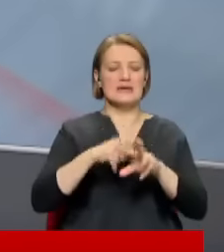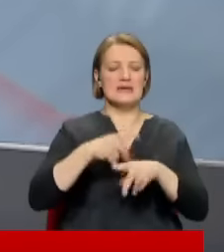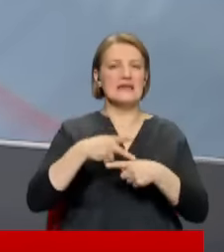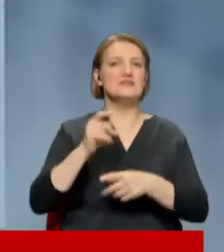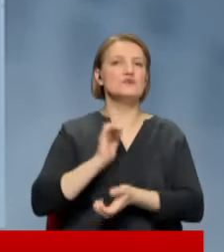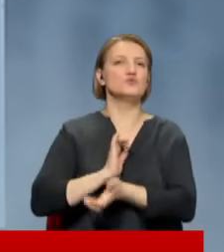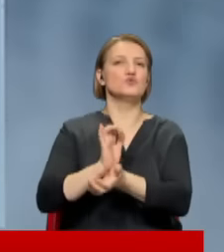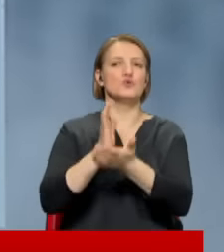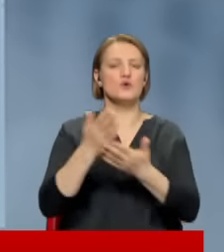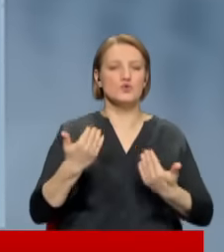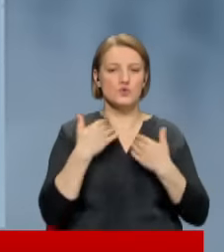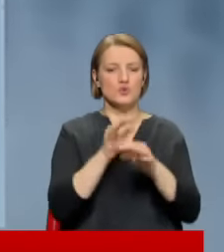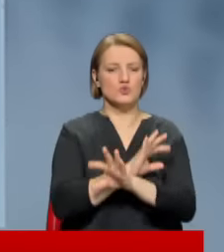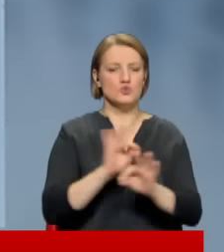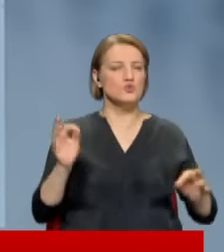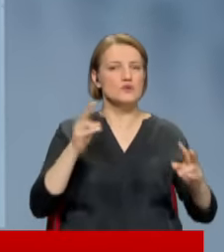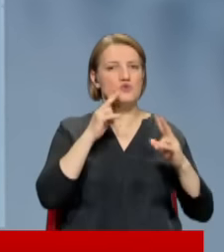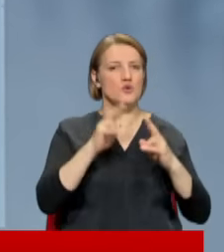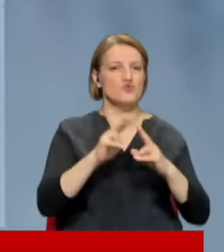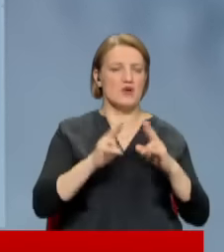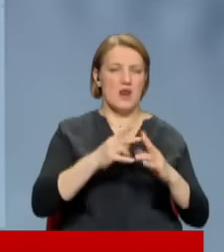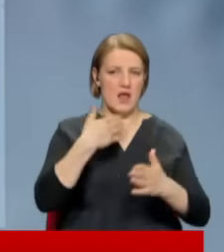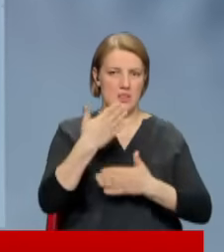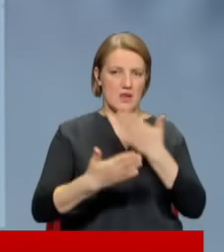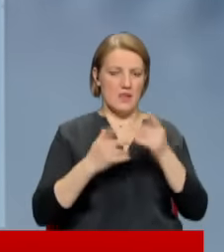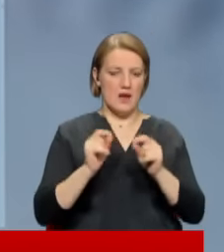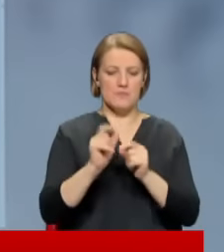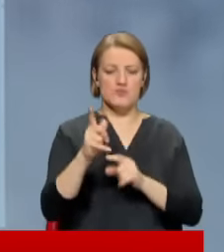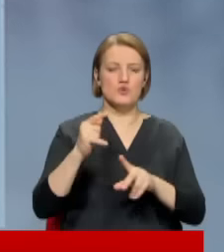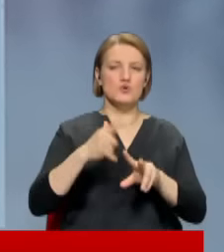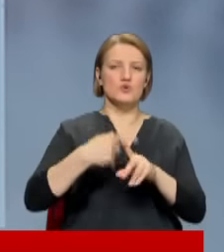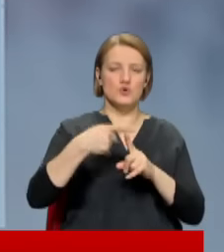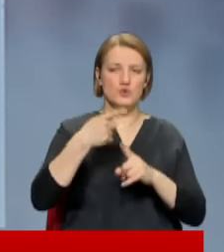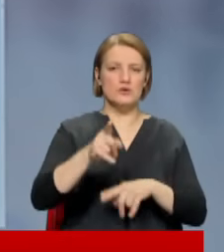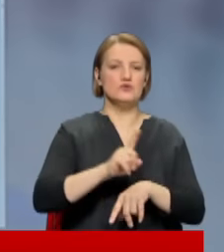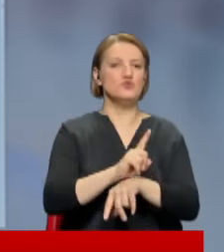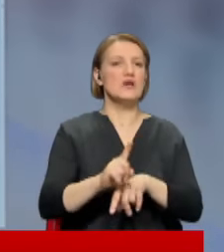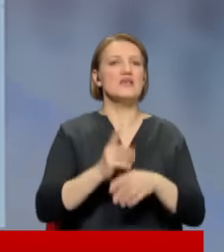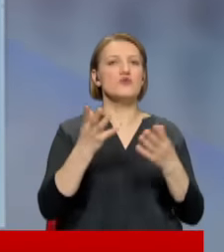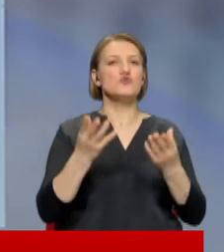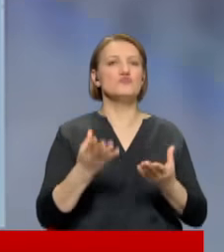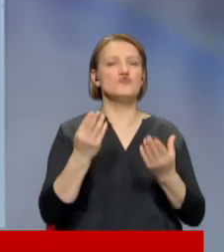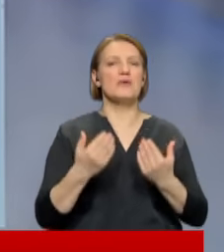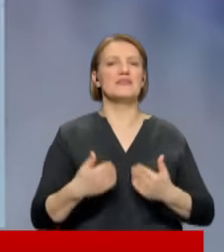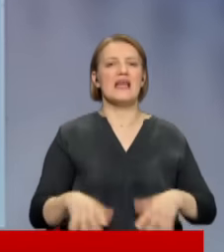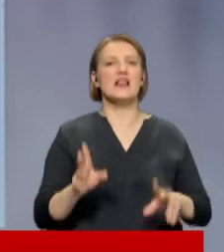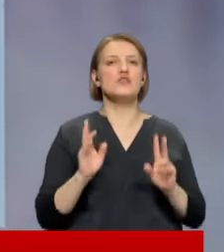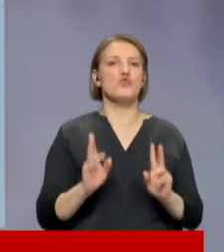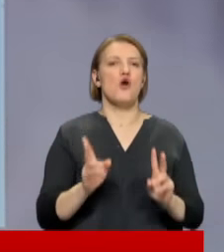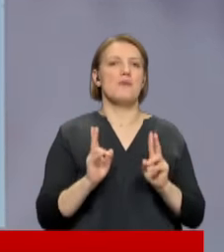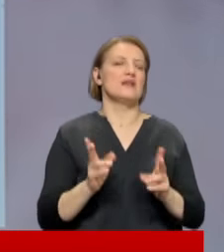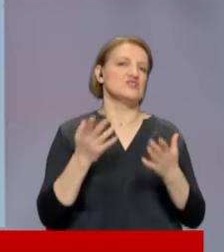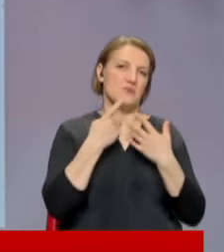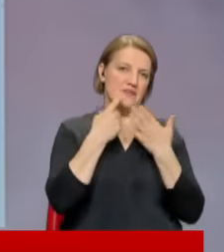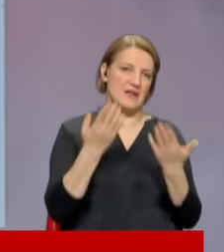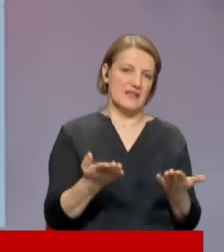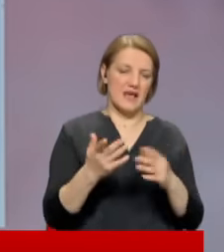üzere hukuksuzlukların da görüşüleceğini aktaran Bulut, süreci yumuşama değil normalleşme olarak adlandırdı